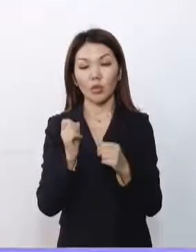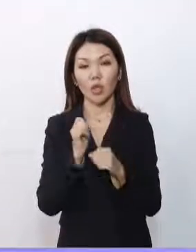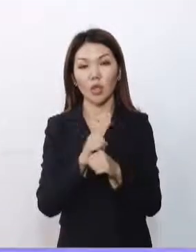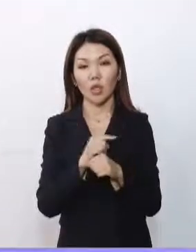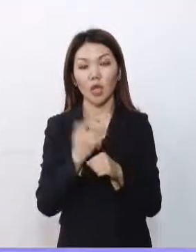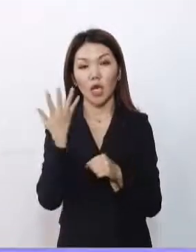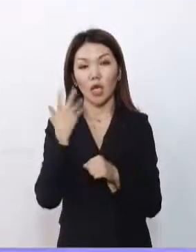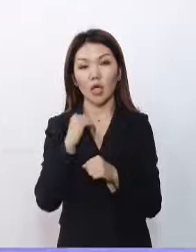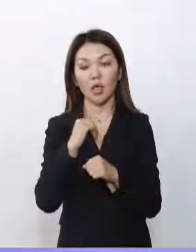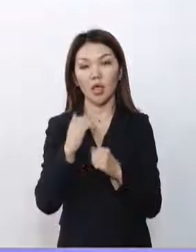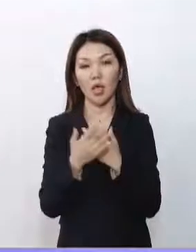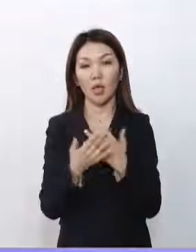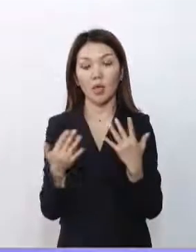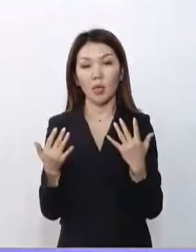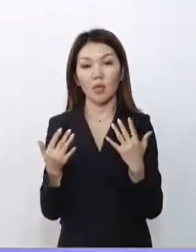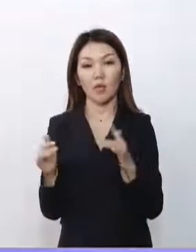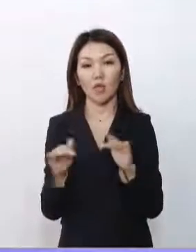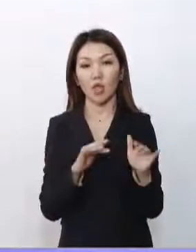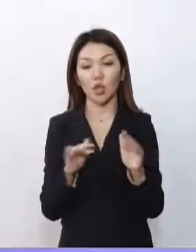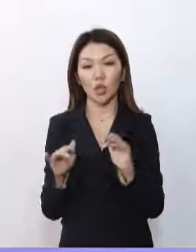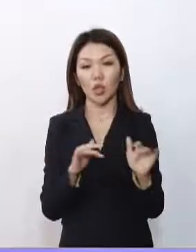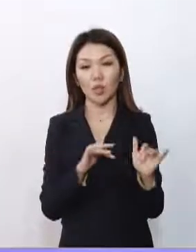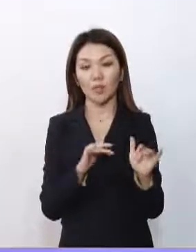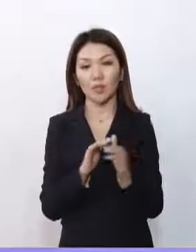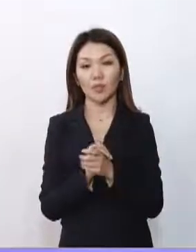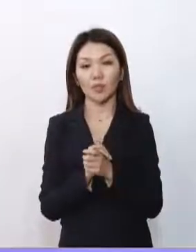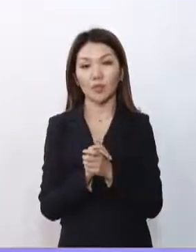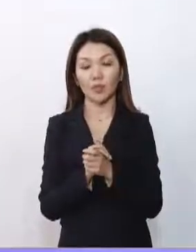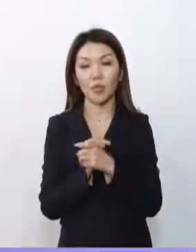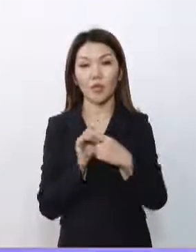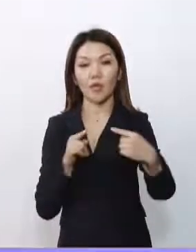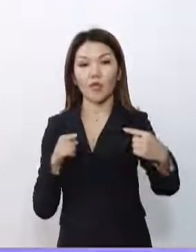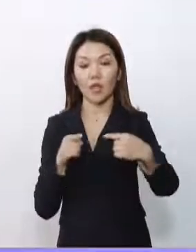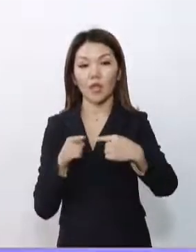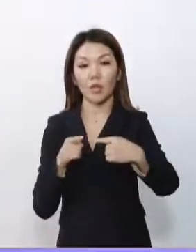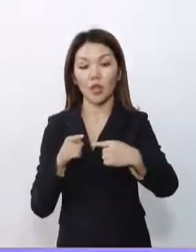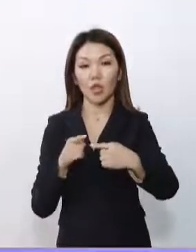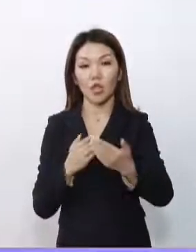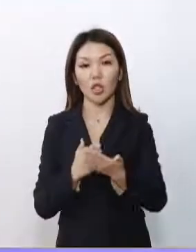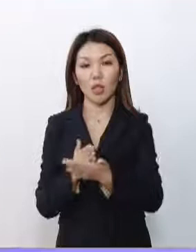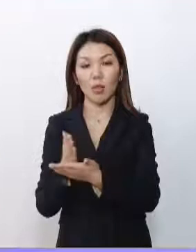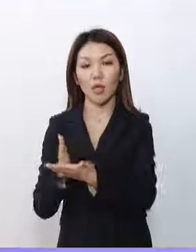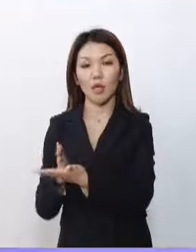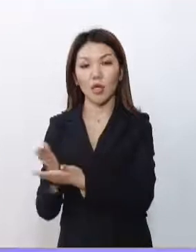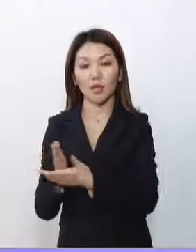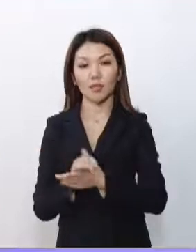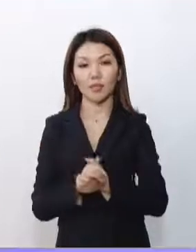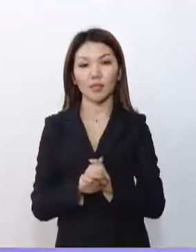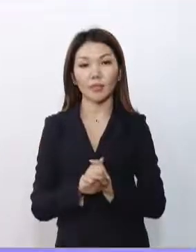когда объекты движутся в противоположных направлениях и